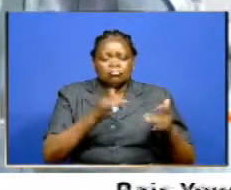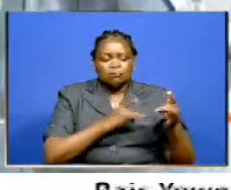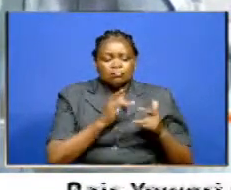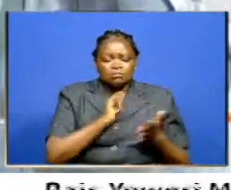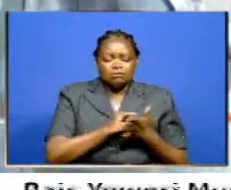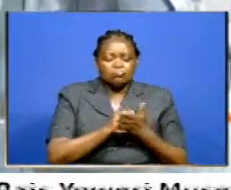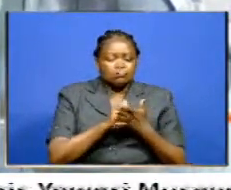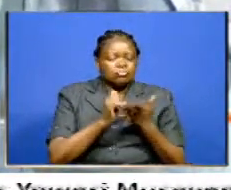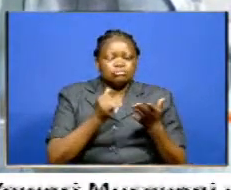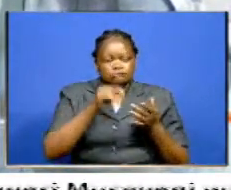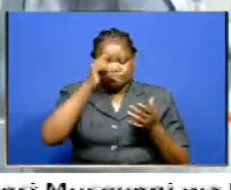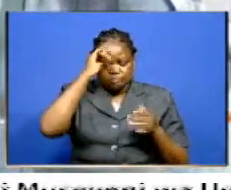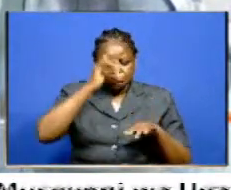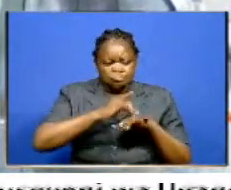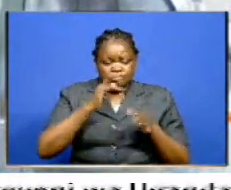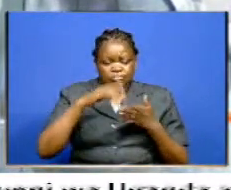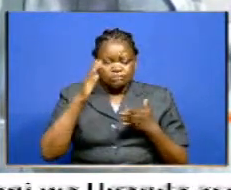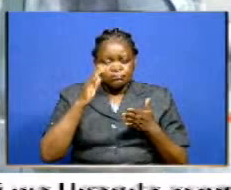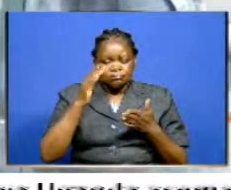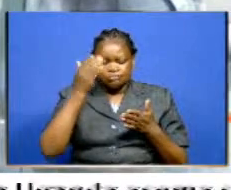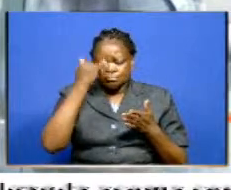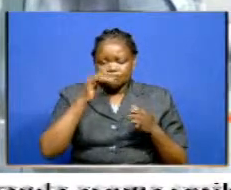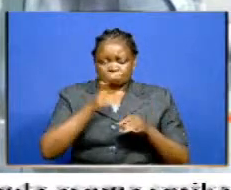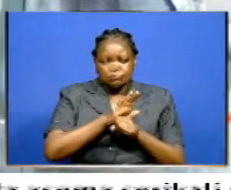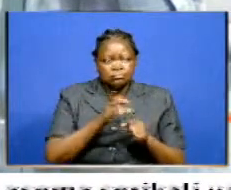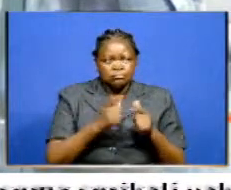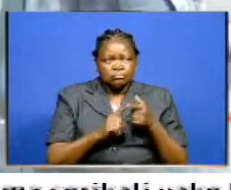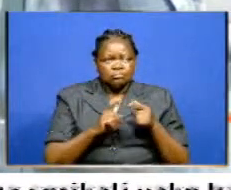serikali iliyoathirika na corona na